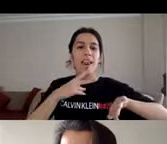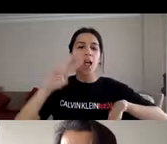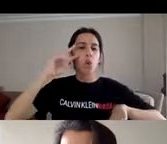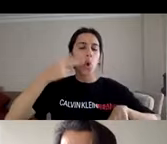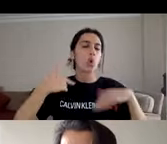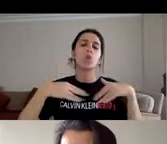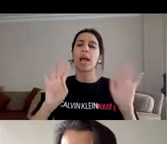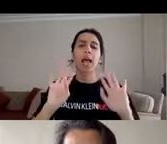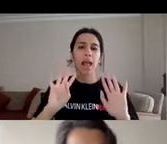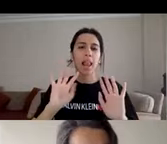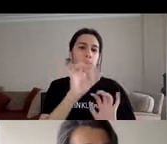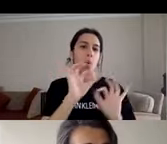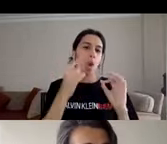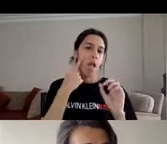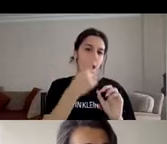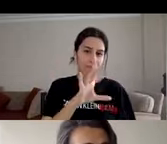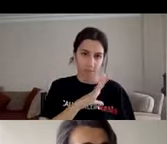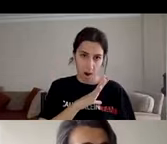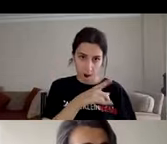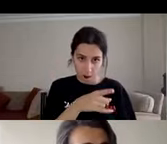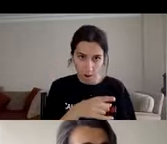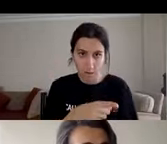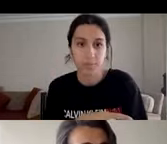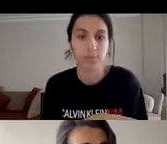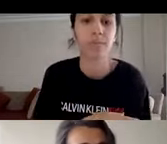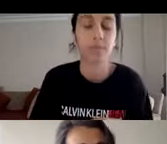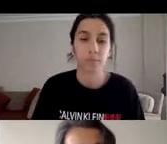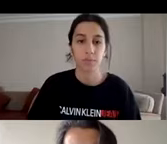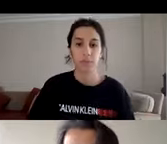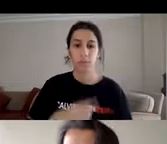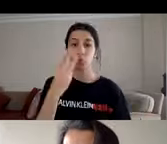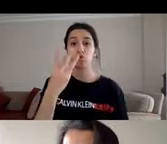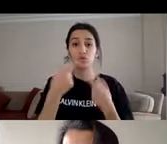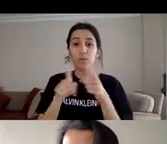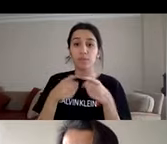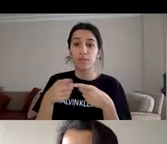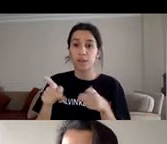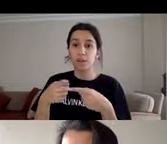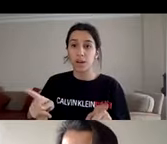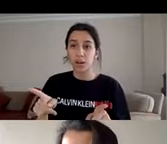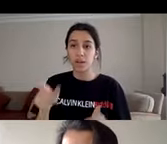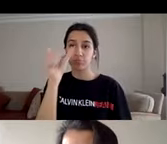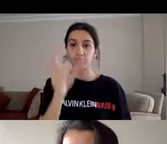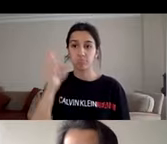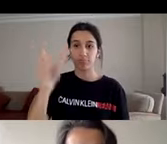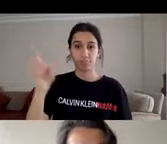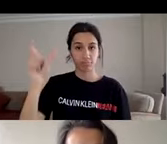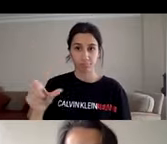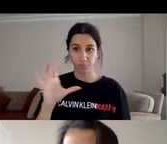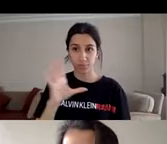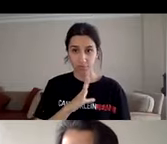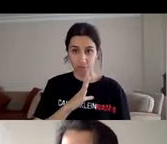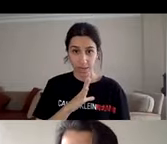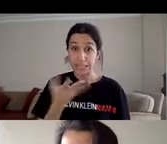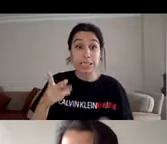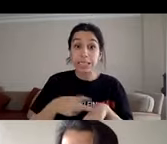birey böyle görüyorsa renkleri, ondan sonra işte üç farklı kategori, alt kategori nasıl